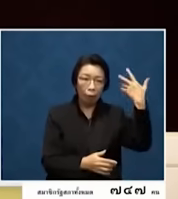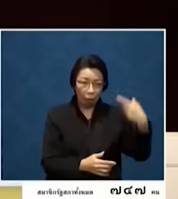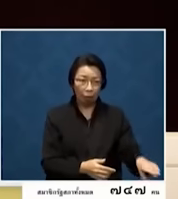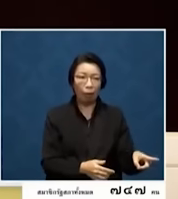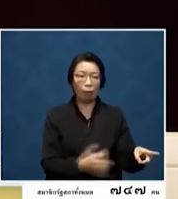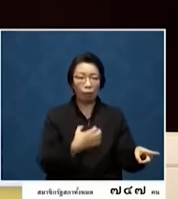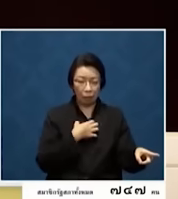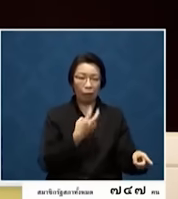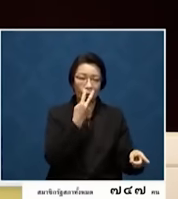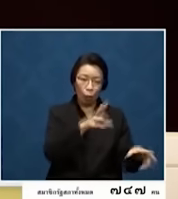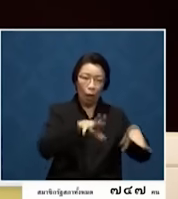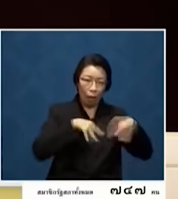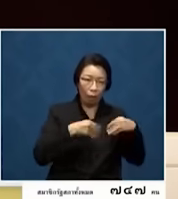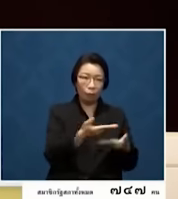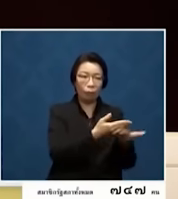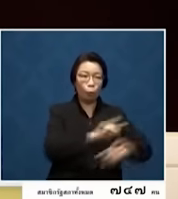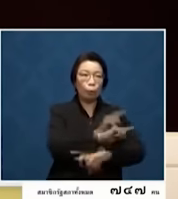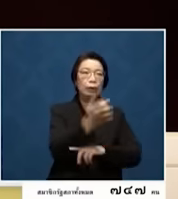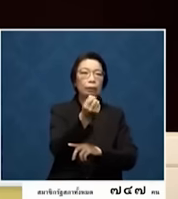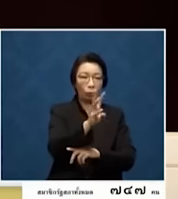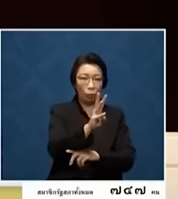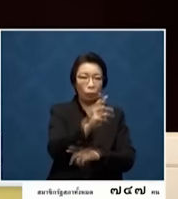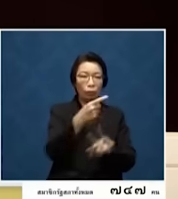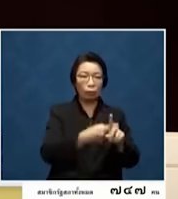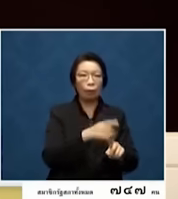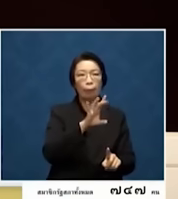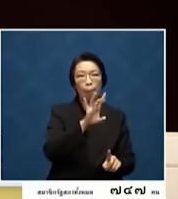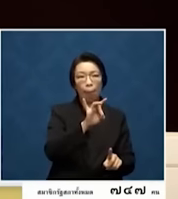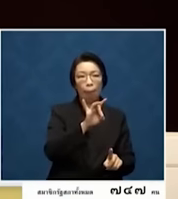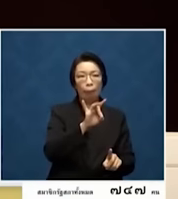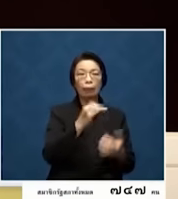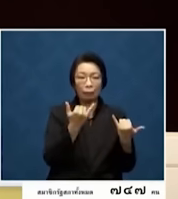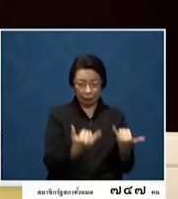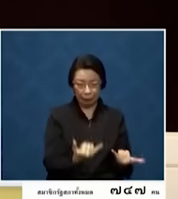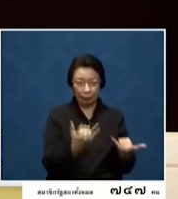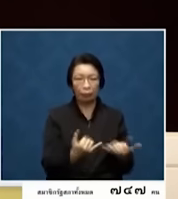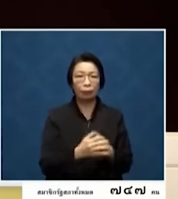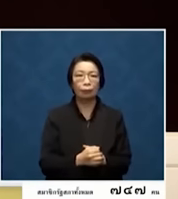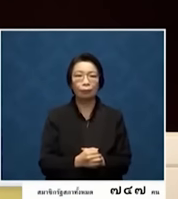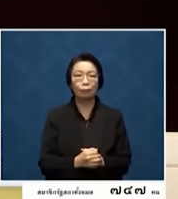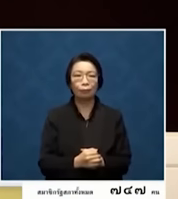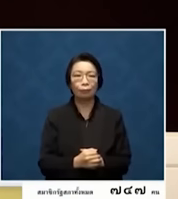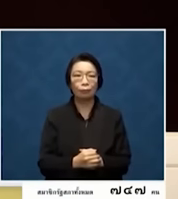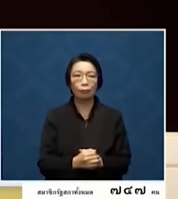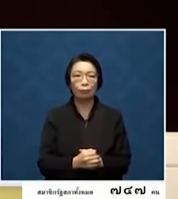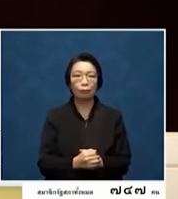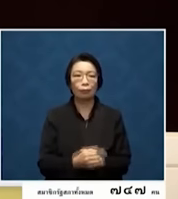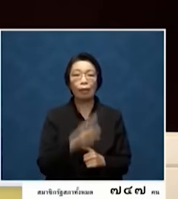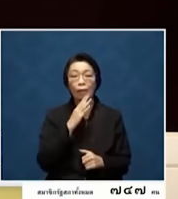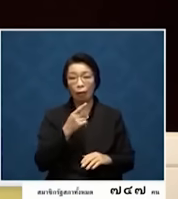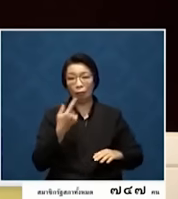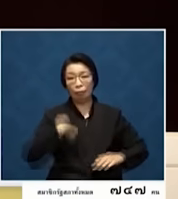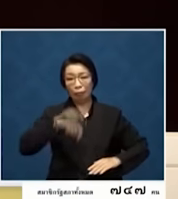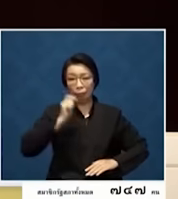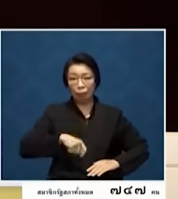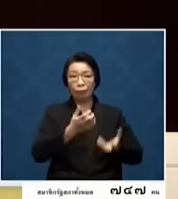ได้พูดคุยวินิจฉัยกันได้นะในท่าทีของฝั่งเพื่อไทยฝั่งเพื่อไทยเนี่ยโดยทางหม